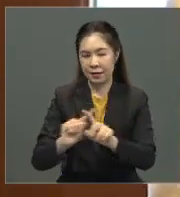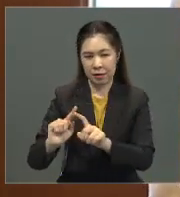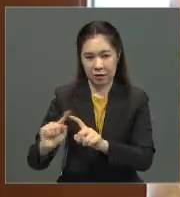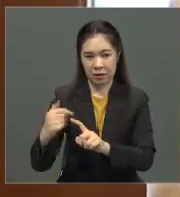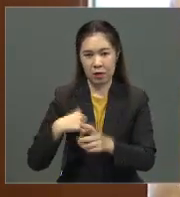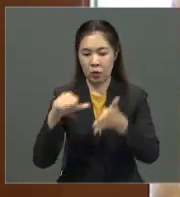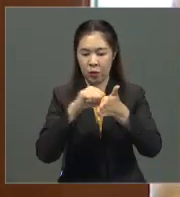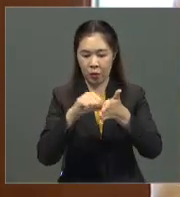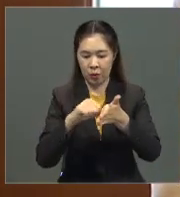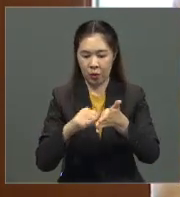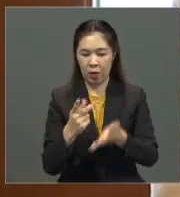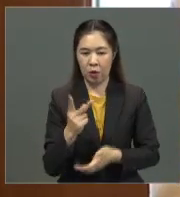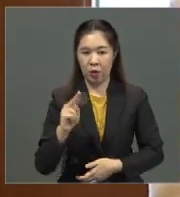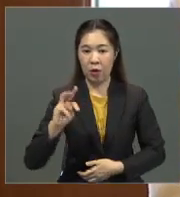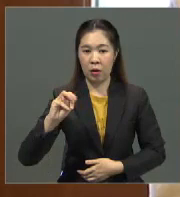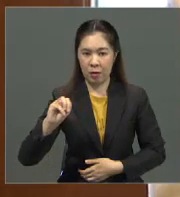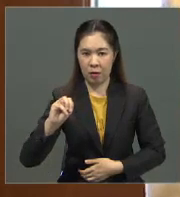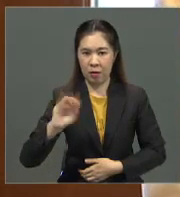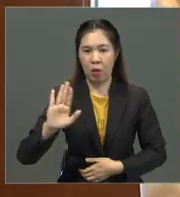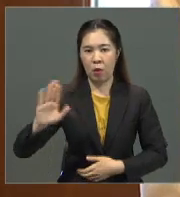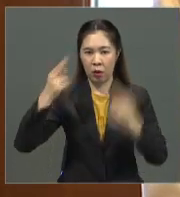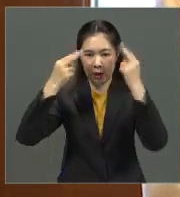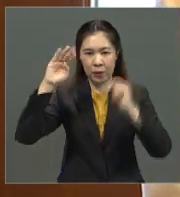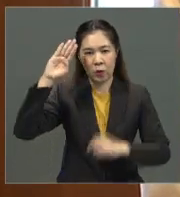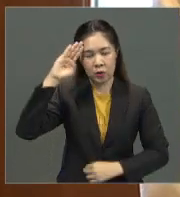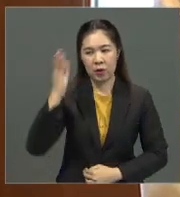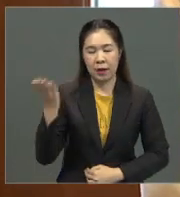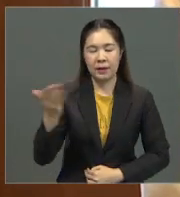การปรับคณะรัฐมนตรีท่านนายกจะได้สบายใจท่านจะ